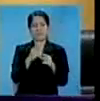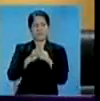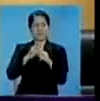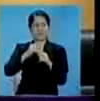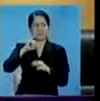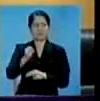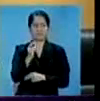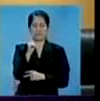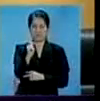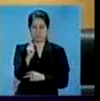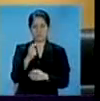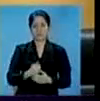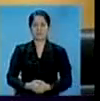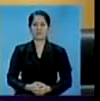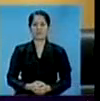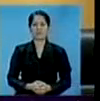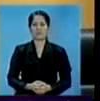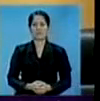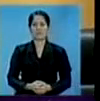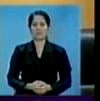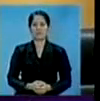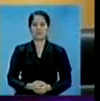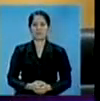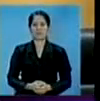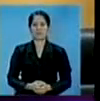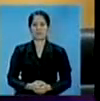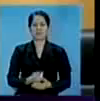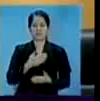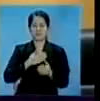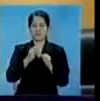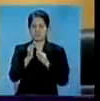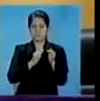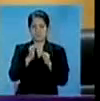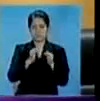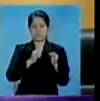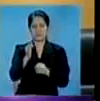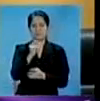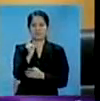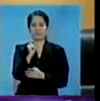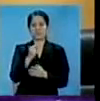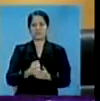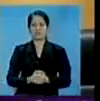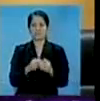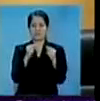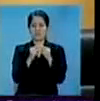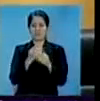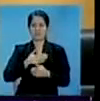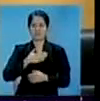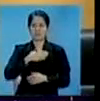ตุพรพรหมพันธ์ผมขออนุญาตเรียนชี้แจงเฉพาะประเด็นที่เห็นว่